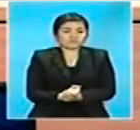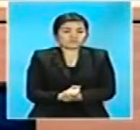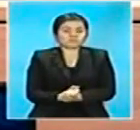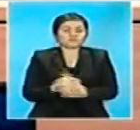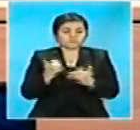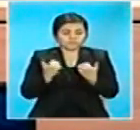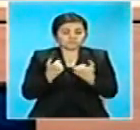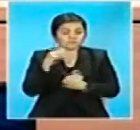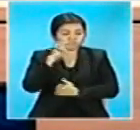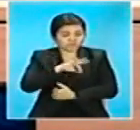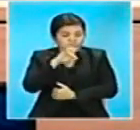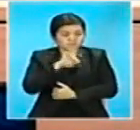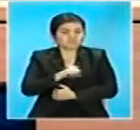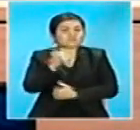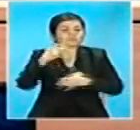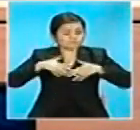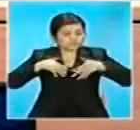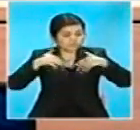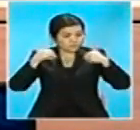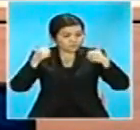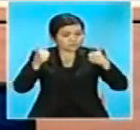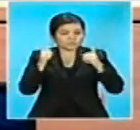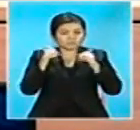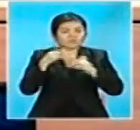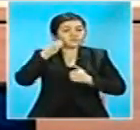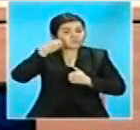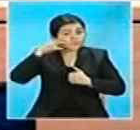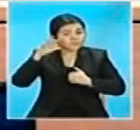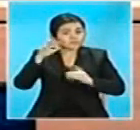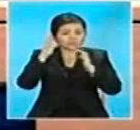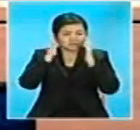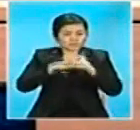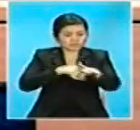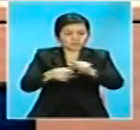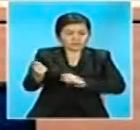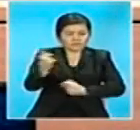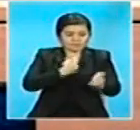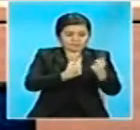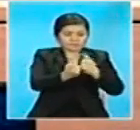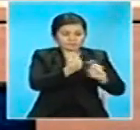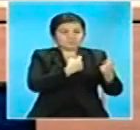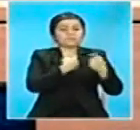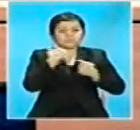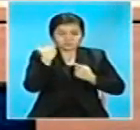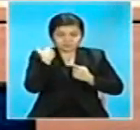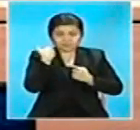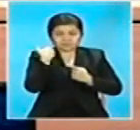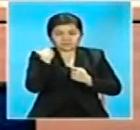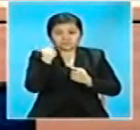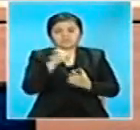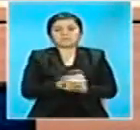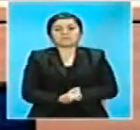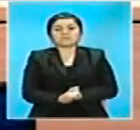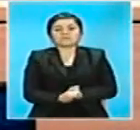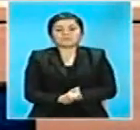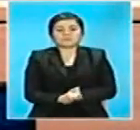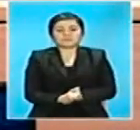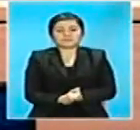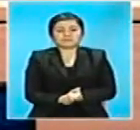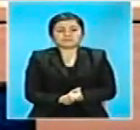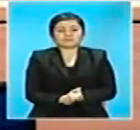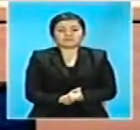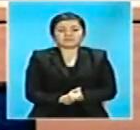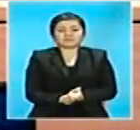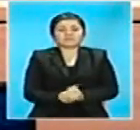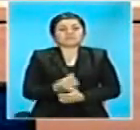ราะว่ากลับไปที่บ้านก็มีประชาชนนั้นสอบถามเป็นจำนวนมากพี่น้องครับท่านส